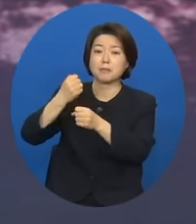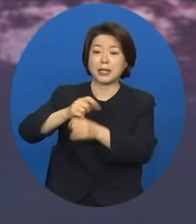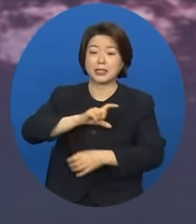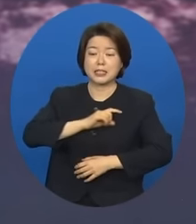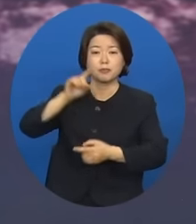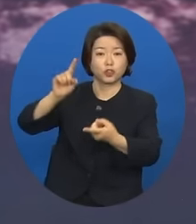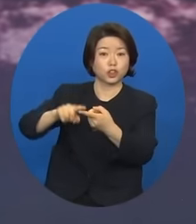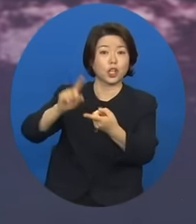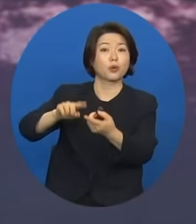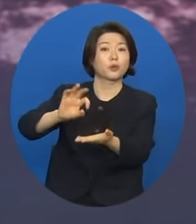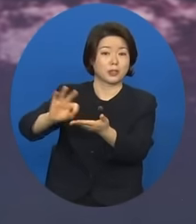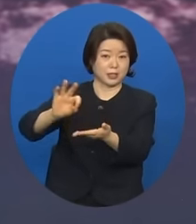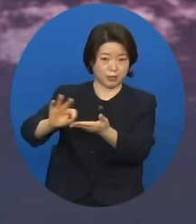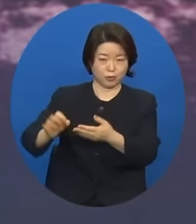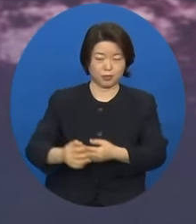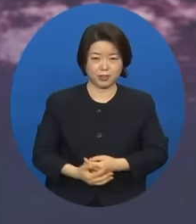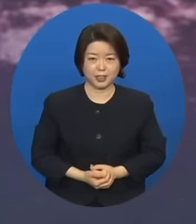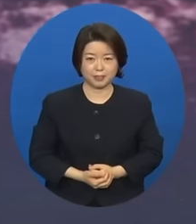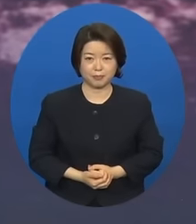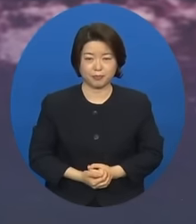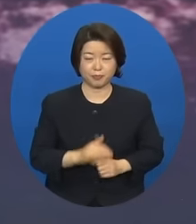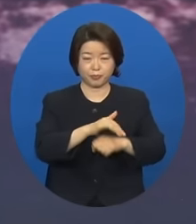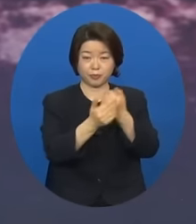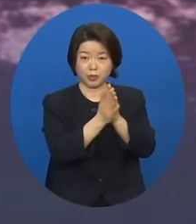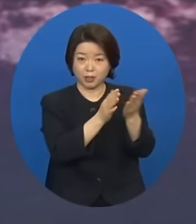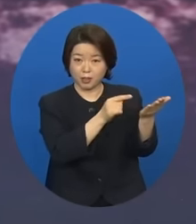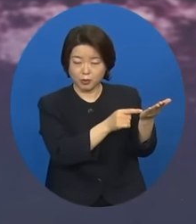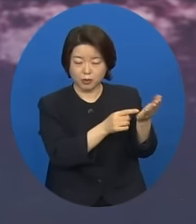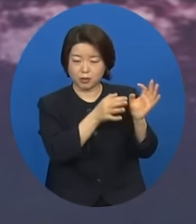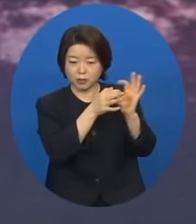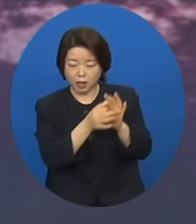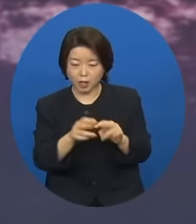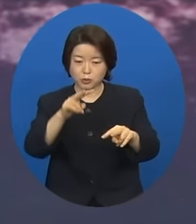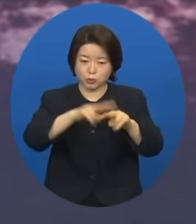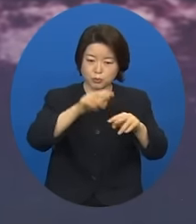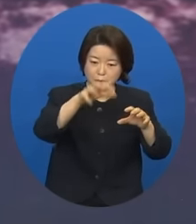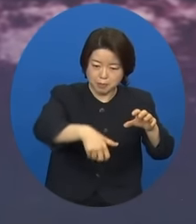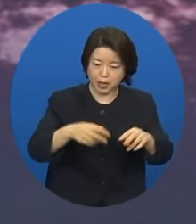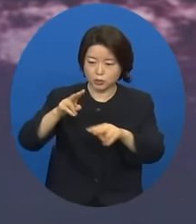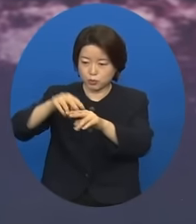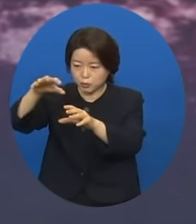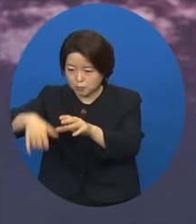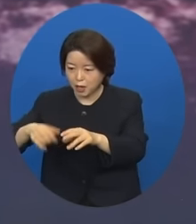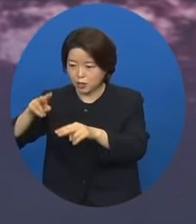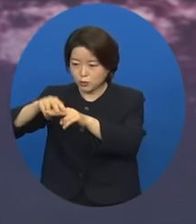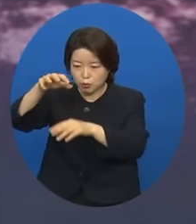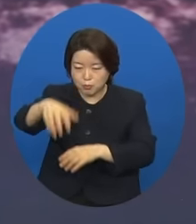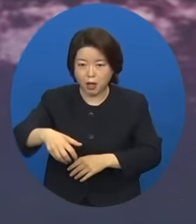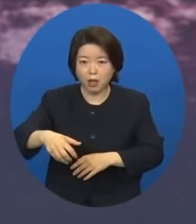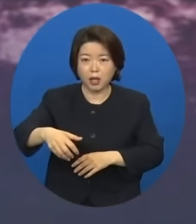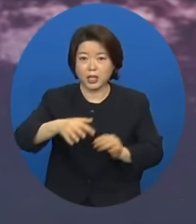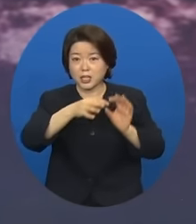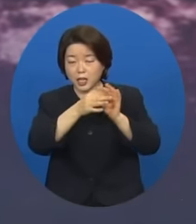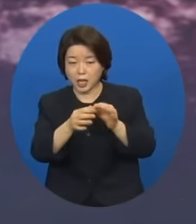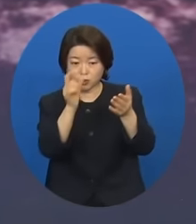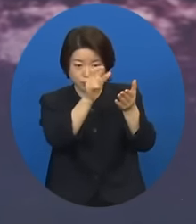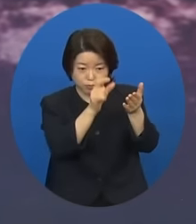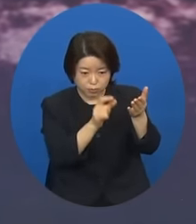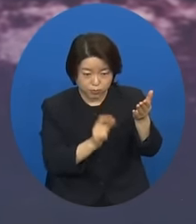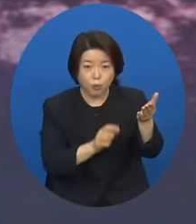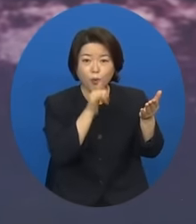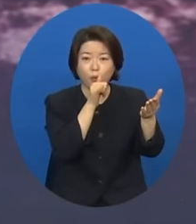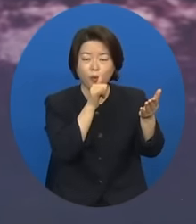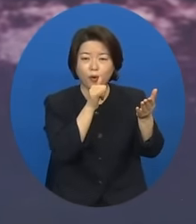아 성경은 계속해서 오늘 본문에 계속 우물을 팠다 우물을 팠다 그 얘기를 하고 있어요 왜 그러냐 여러분 이제